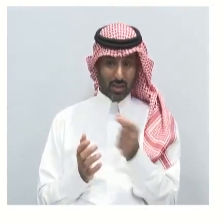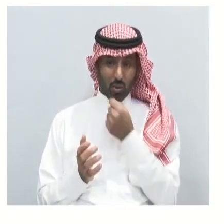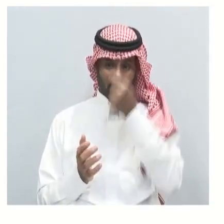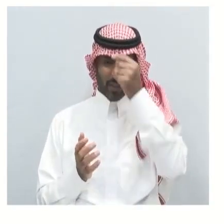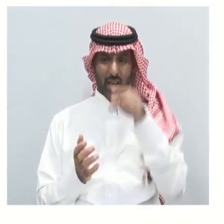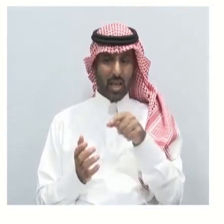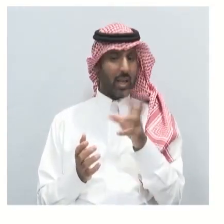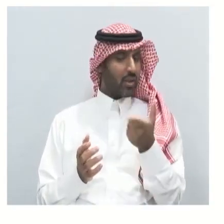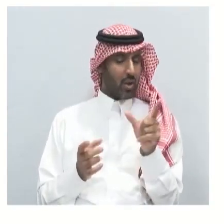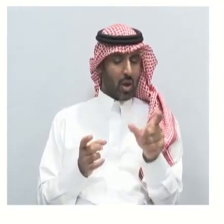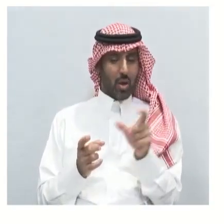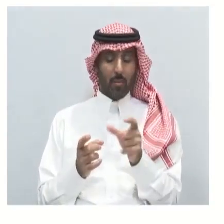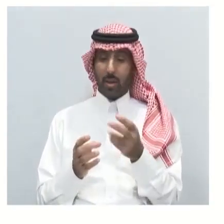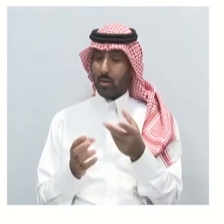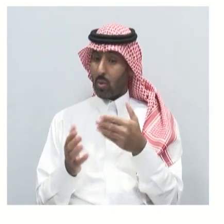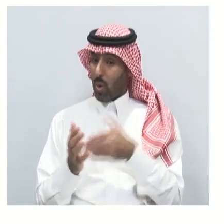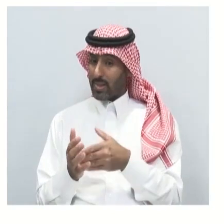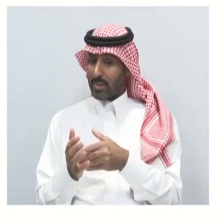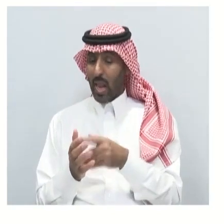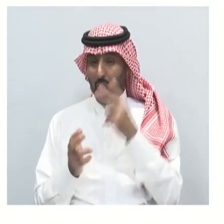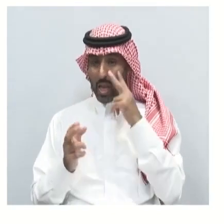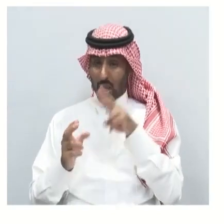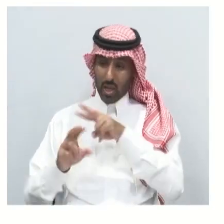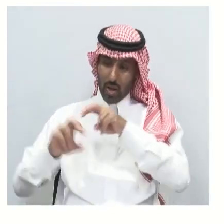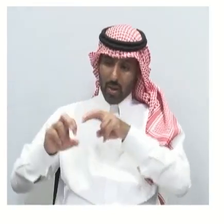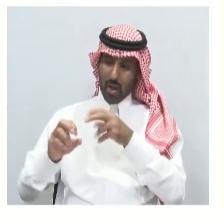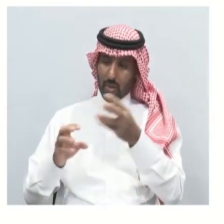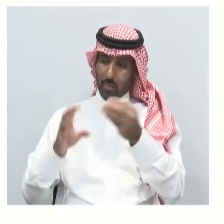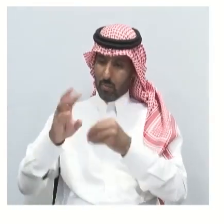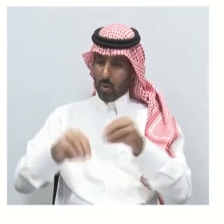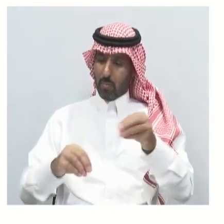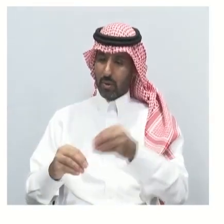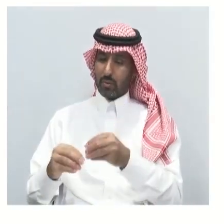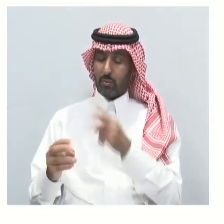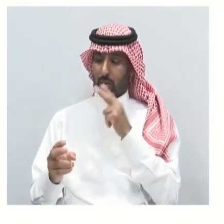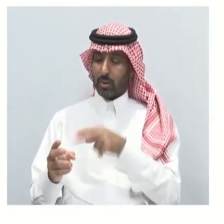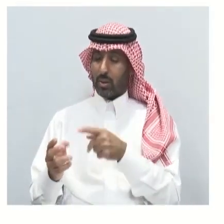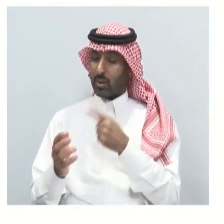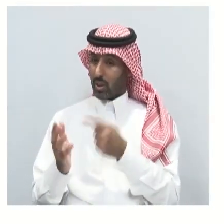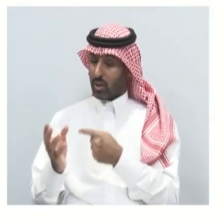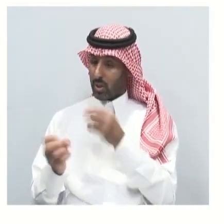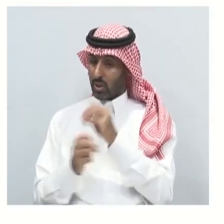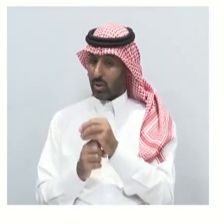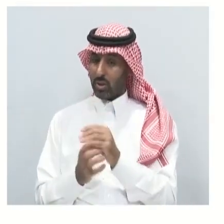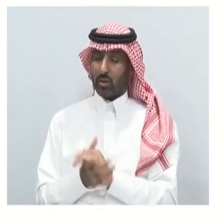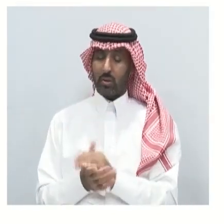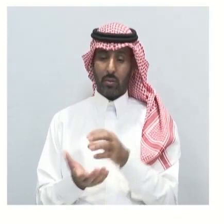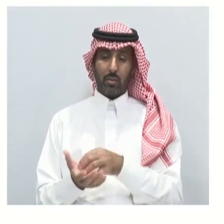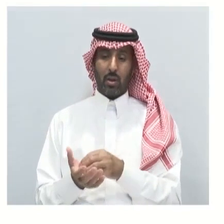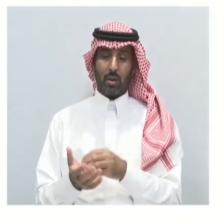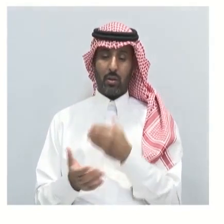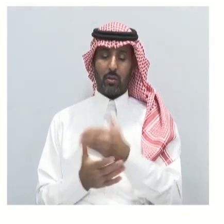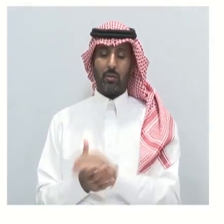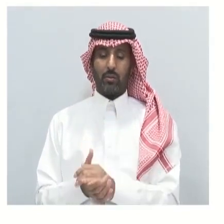خلاصه وصفيه لما توصل اليه الباحث من بيانات بعد اجرائه الدراسه الميدانيه وتطبيق